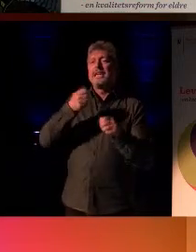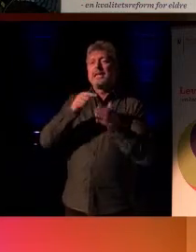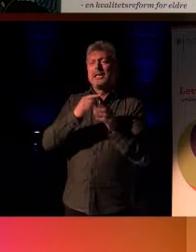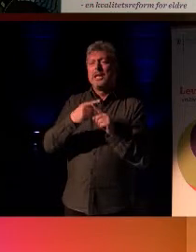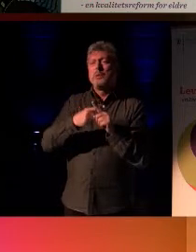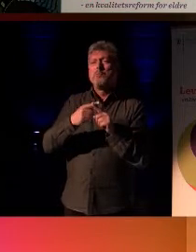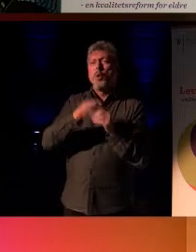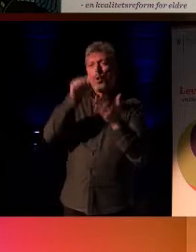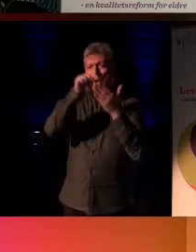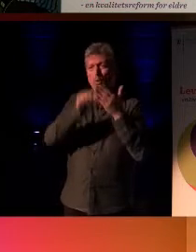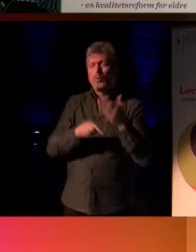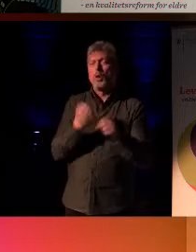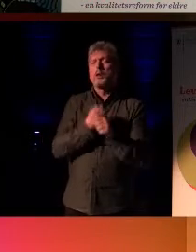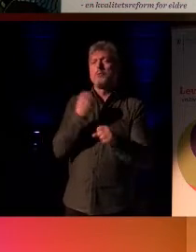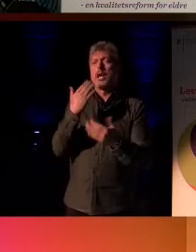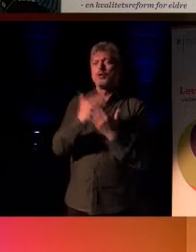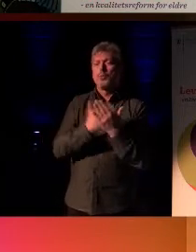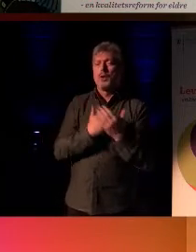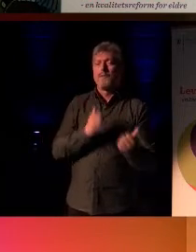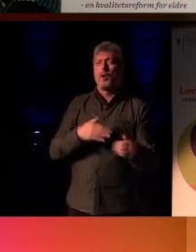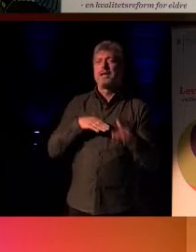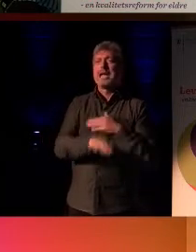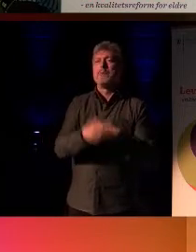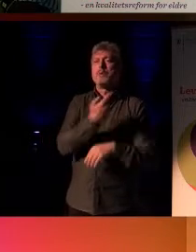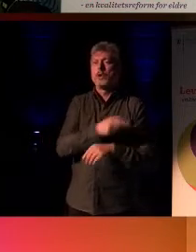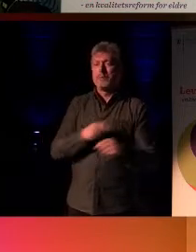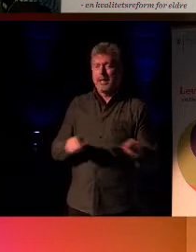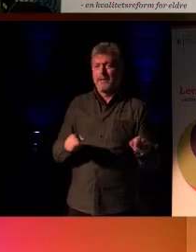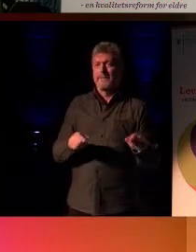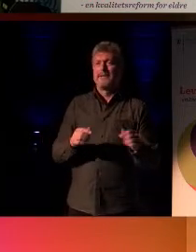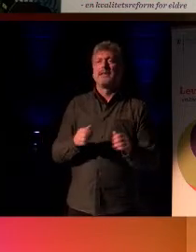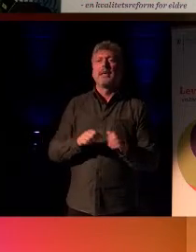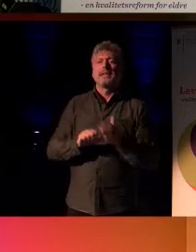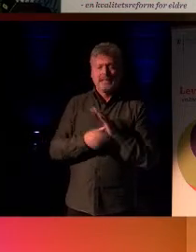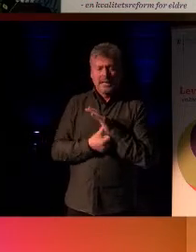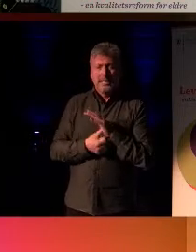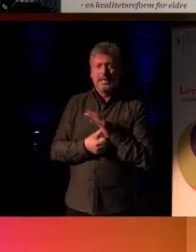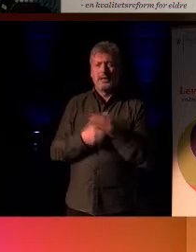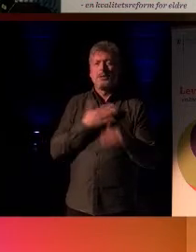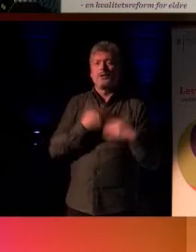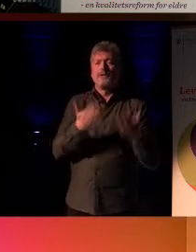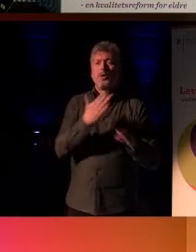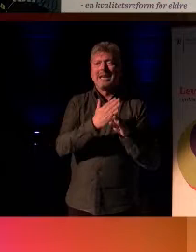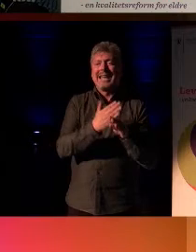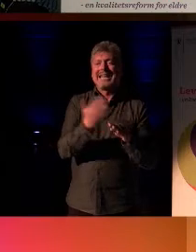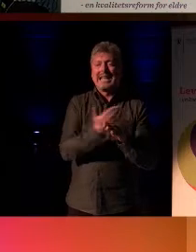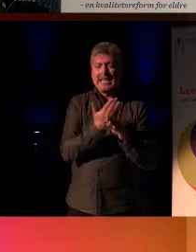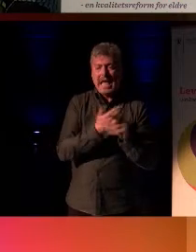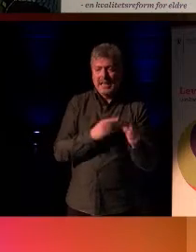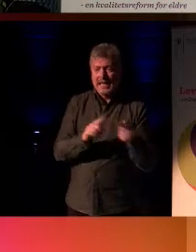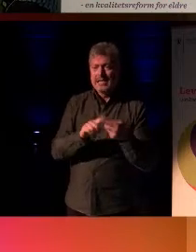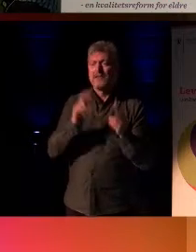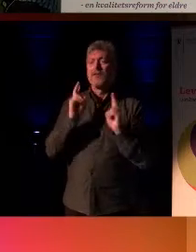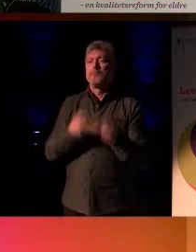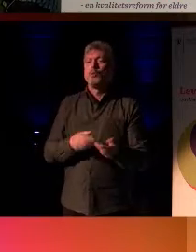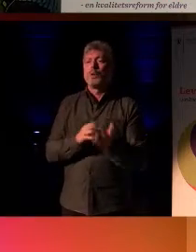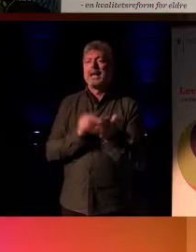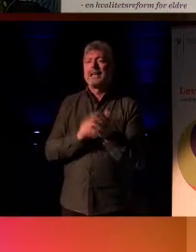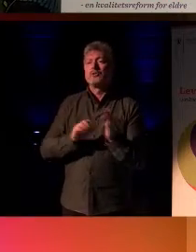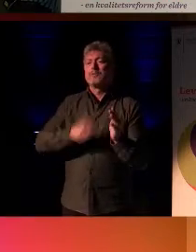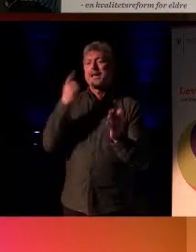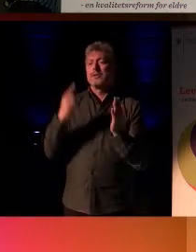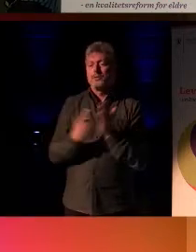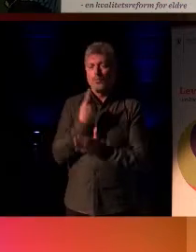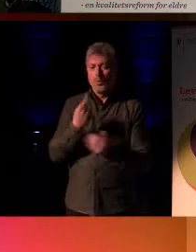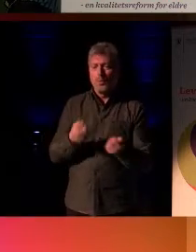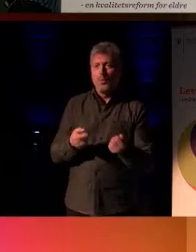arbeidsoppgaver for hjemmesykepleien. Den sikrer at vi gir pasienten de riktige tjenestene og at vi bruker ressursene våre best mulig. Ønsker